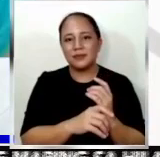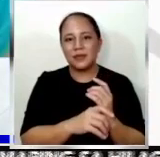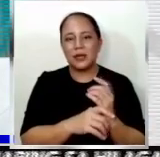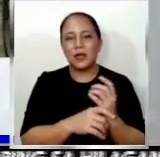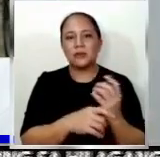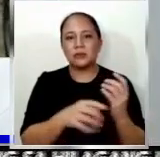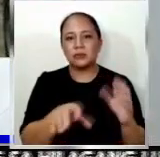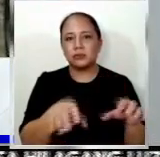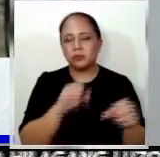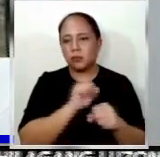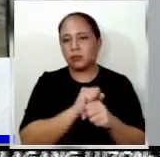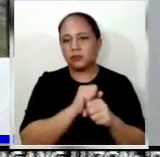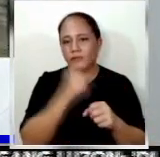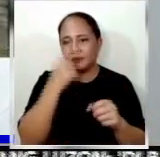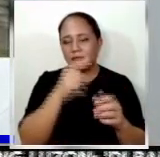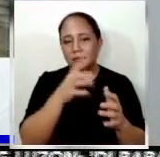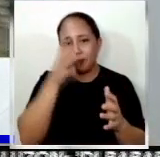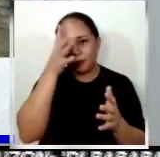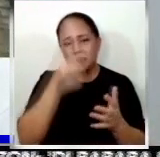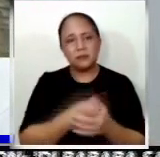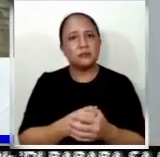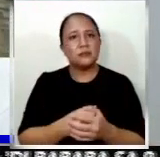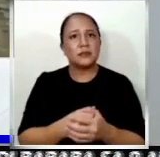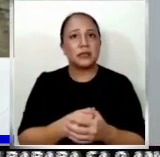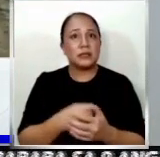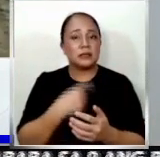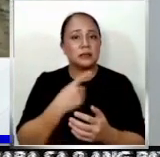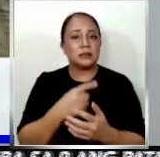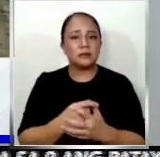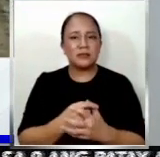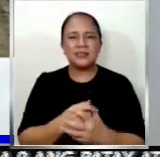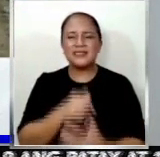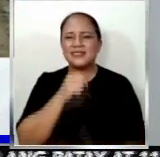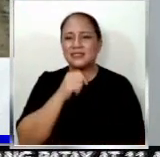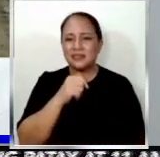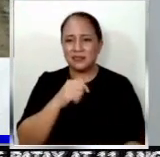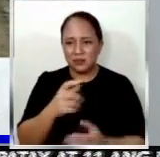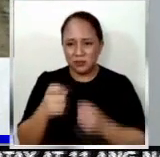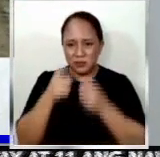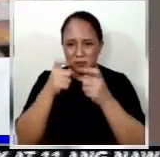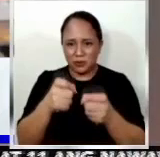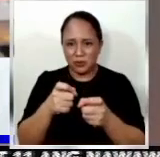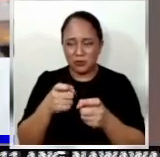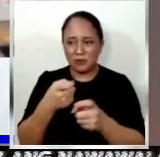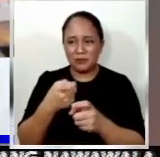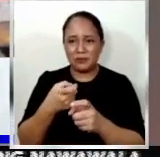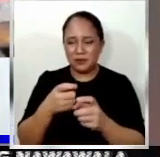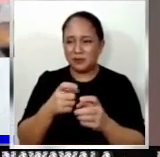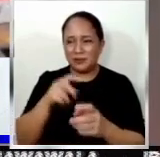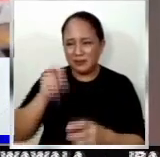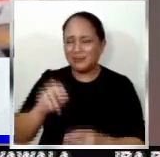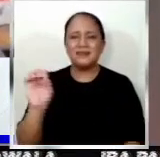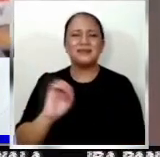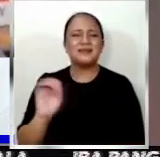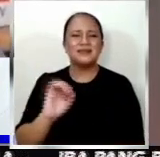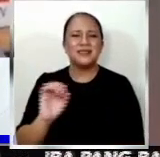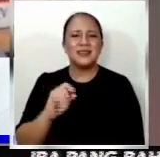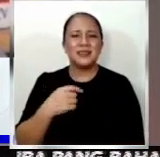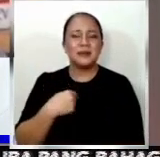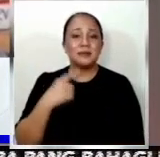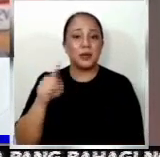ko po. Sabi nga ni Mang Rading, hindi naman kailangan ng regalo mula sa kanyang nag-iisang anak. Pero para kay Kim